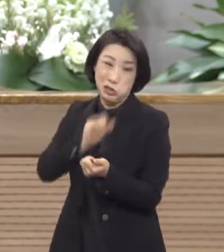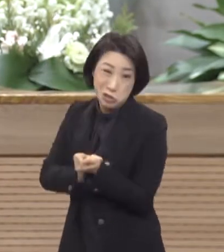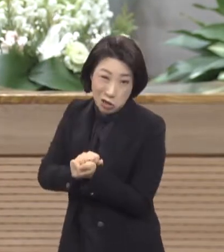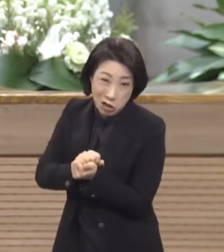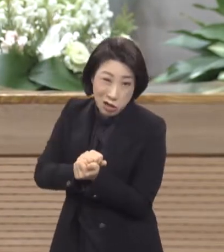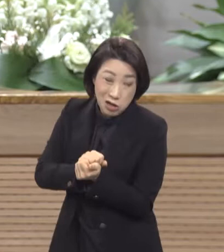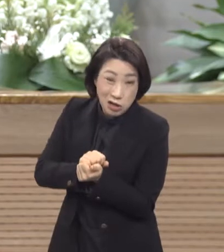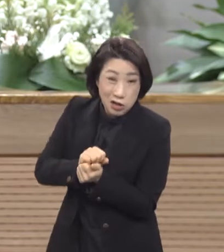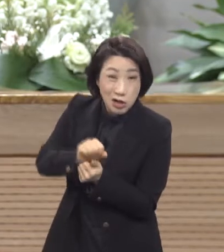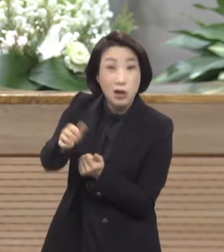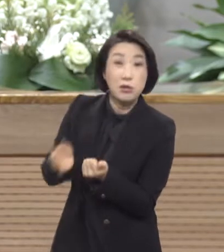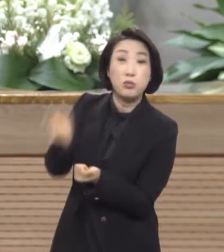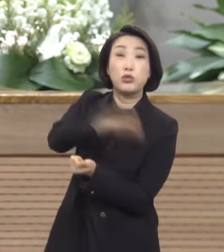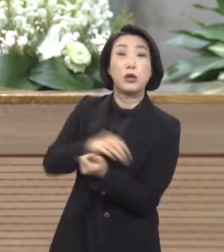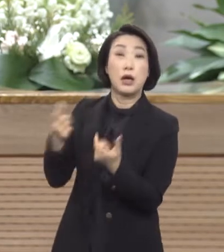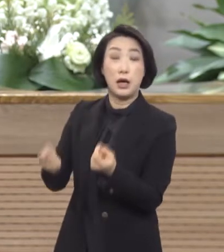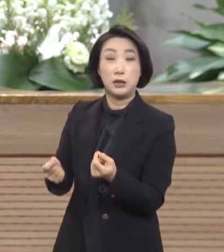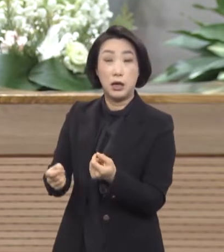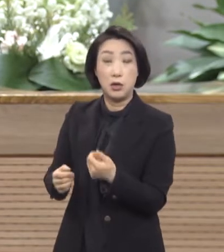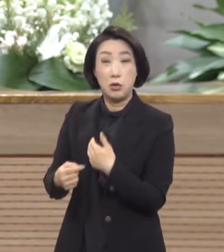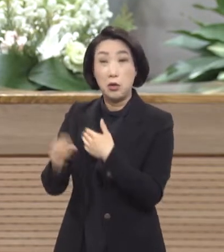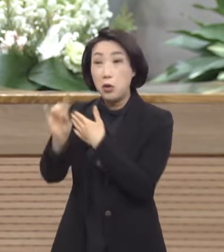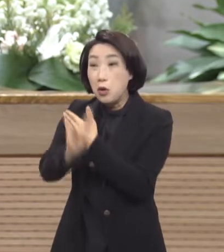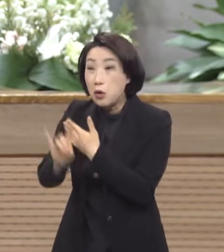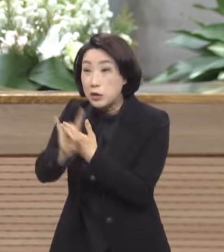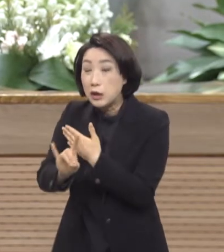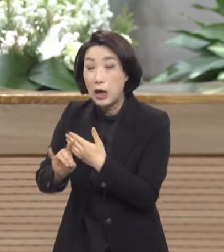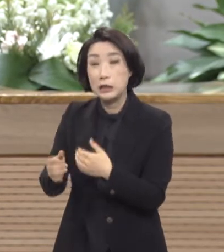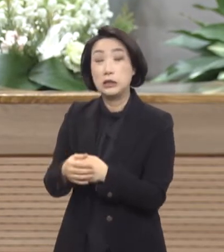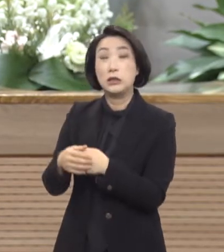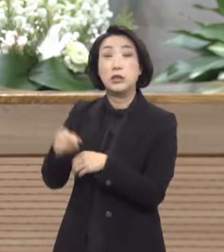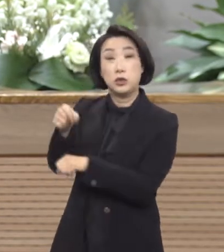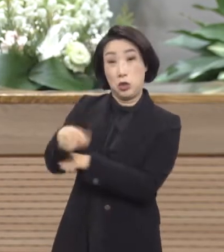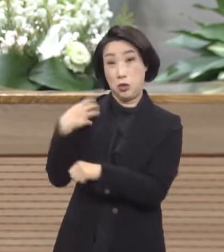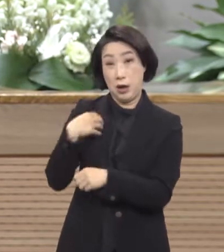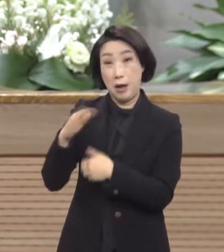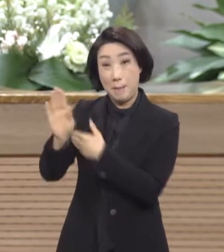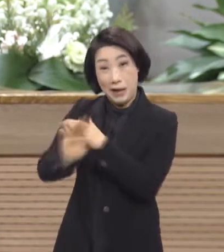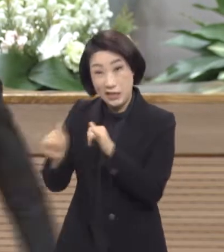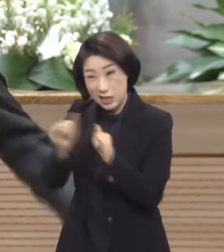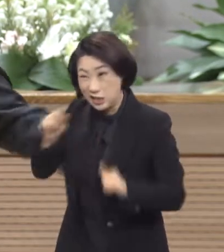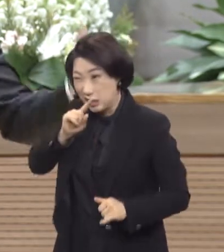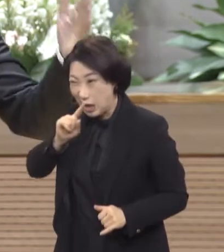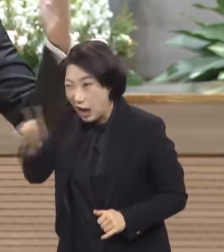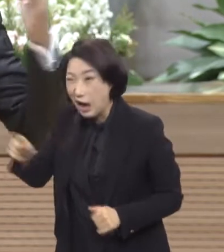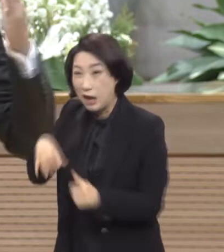무덤, 응? 의식하는 서기관과 바리새인.